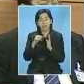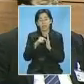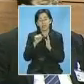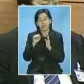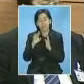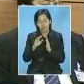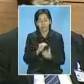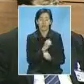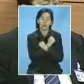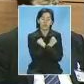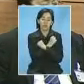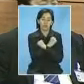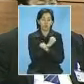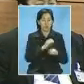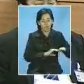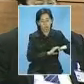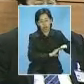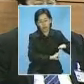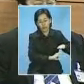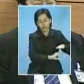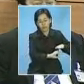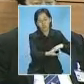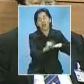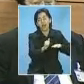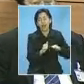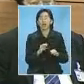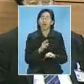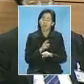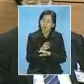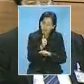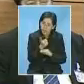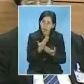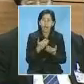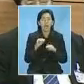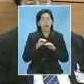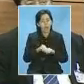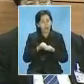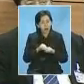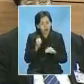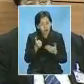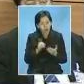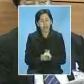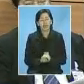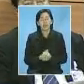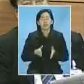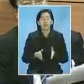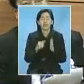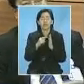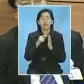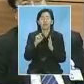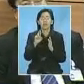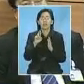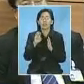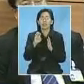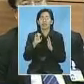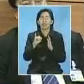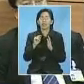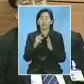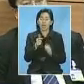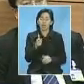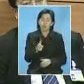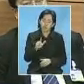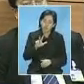ทั้งในถนนเพชรบุรีตัดใหม่ทั้งในถนนลมกำแหงถนนลาดพร้าวถนนเสรีไทยถนนสุขาภิบาล